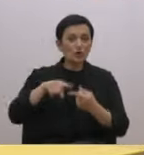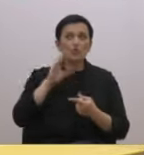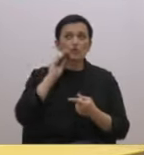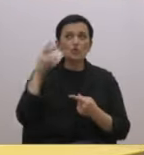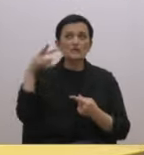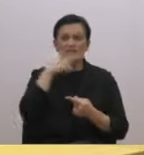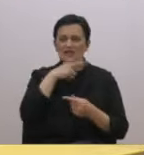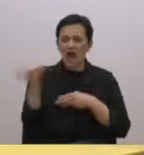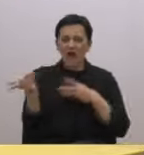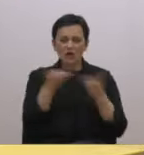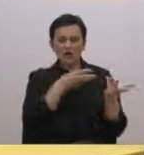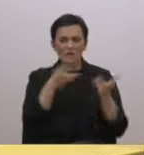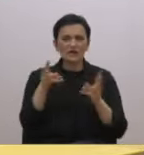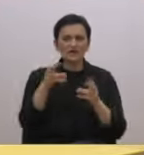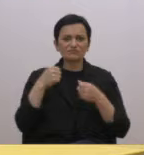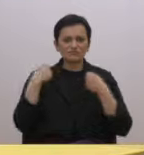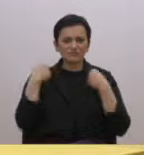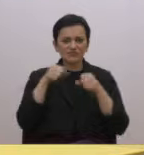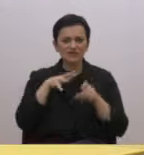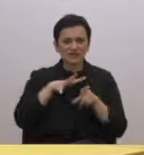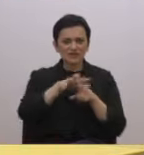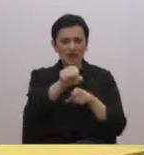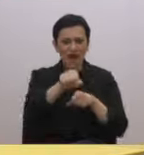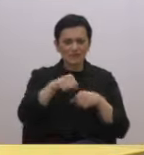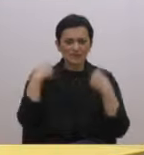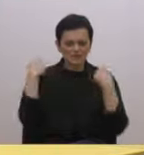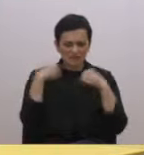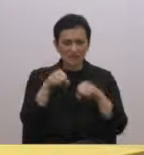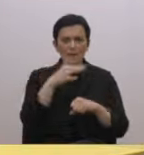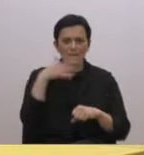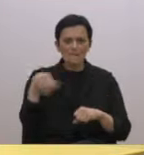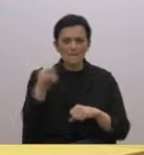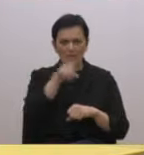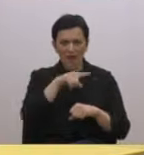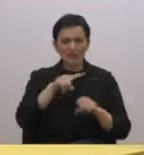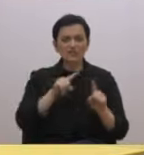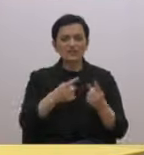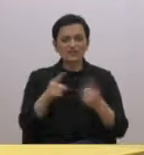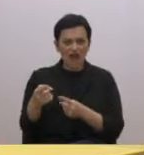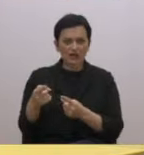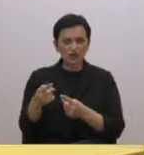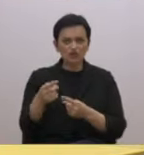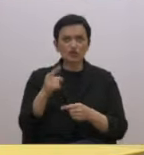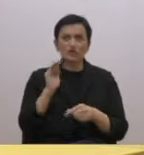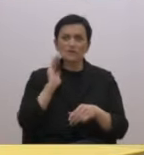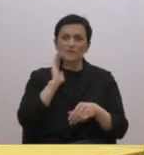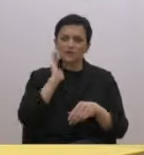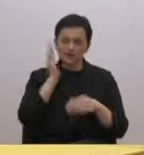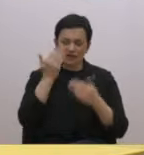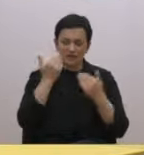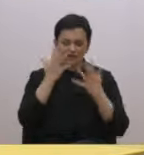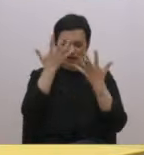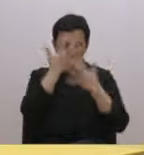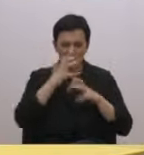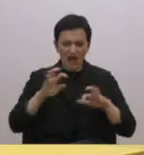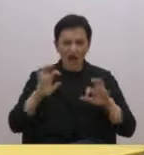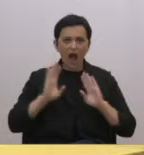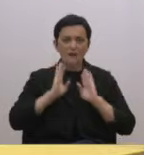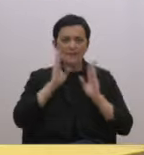დაგწამლეთ, შემდეგ დაარბიეთ, შემდეგ ცემეთ, ბევრი მათგანი ნაცემი დაიჭირეთ და მთელი ღამის განმავლობაში